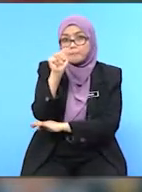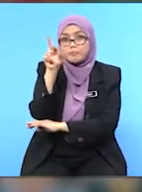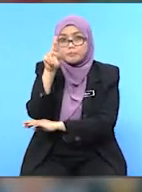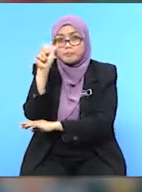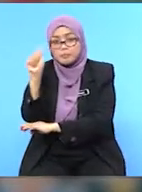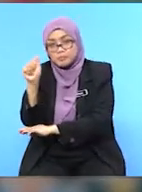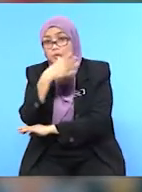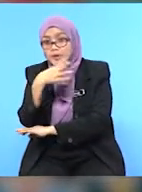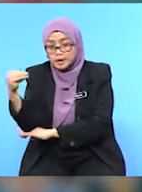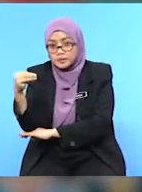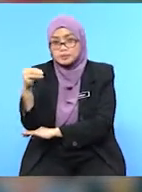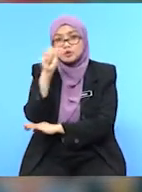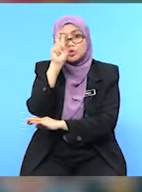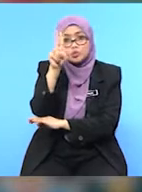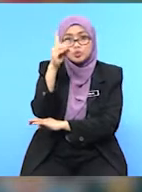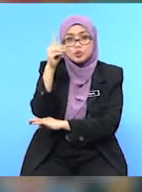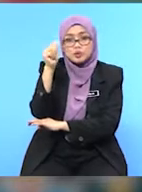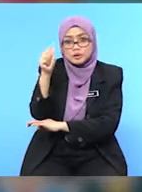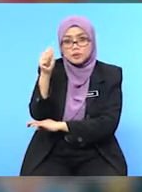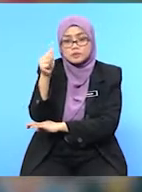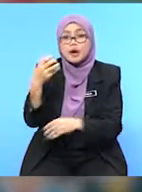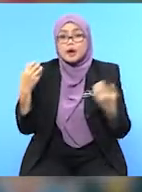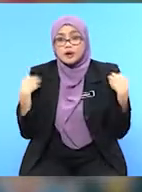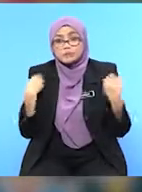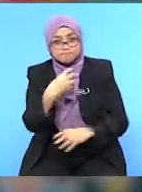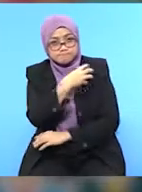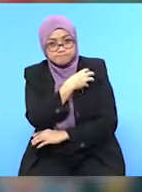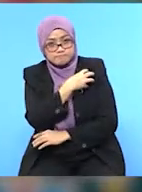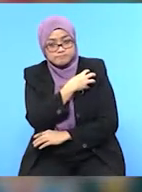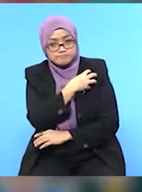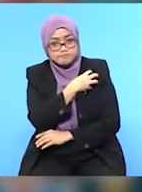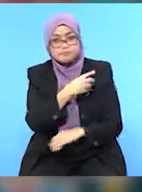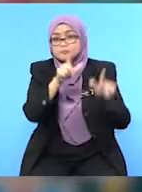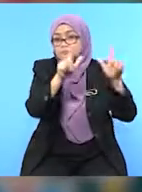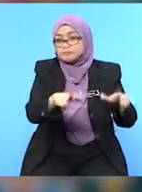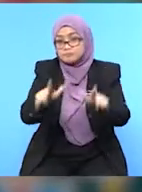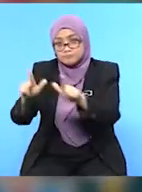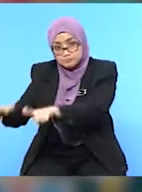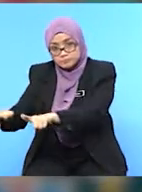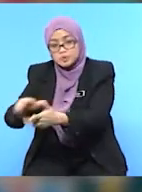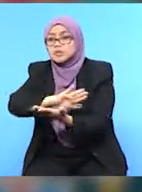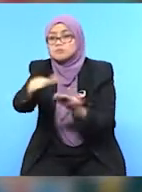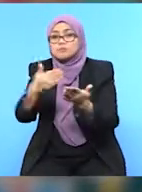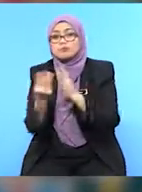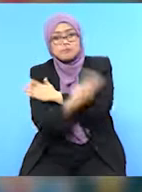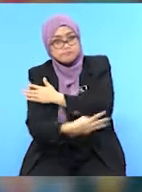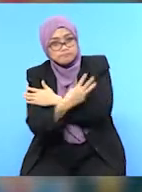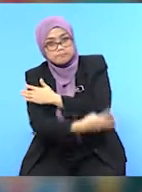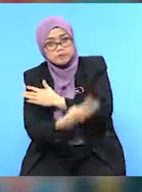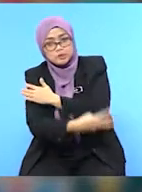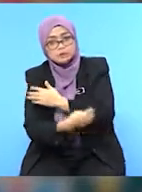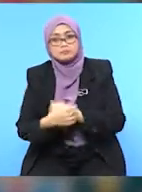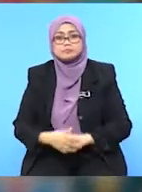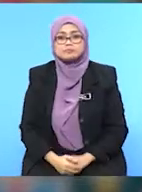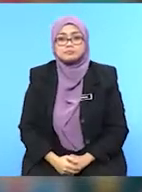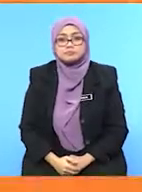jadi pihak kerajaan juga telah menempatkan pegawai di wilayah-wilayah lain bagi mewujudkan hubungan erat antara penduduk di wilayah-wilayah